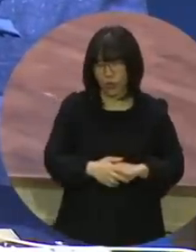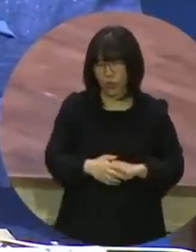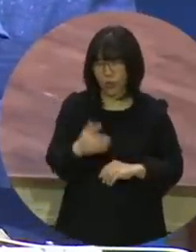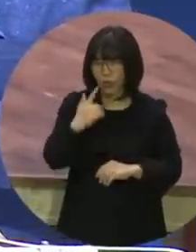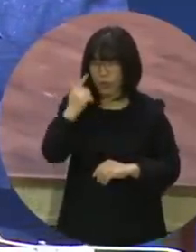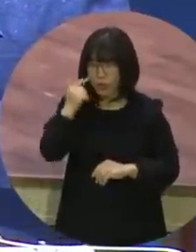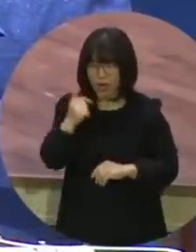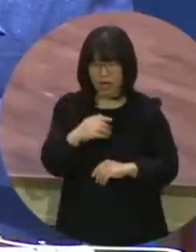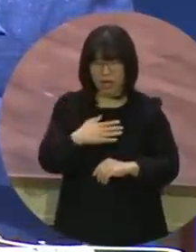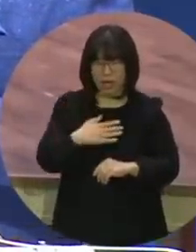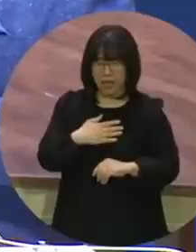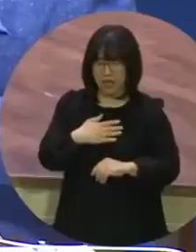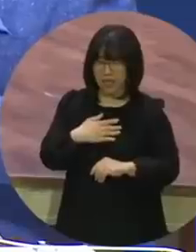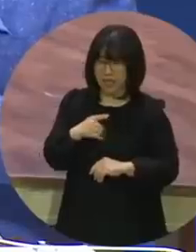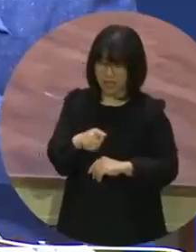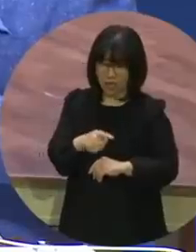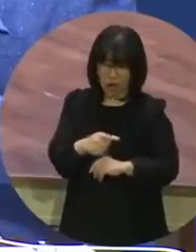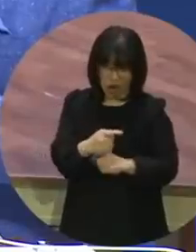받겠다고